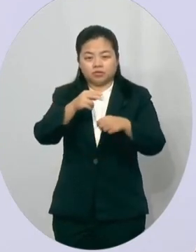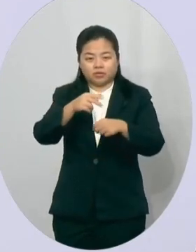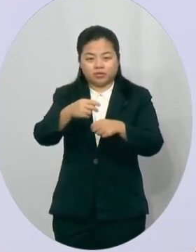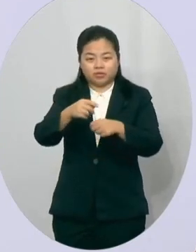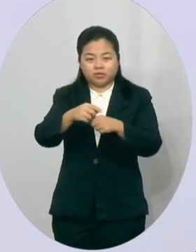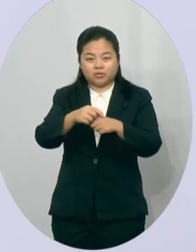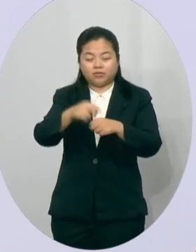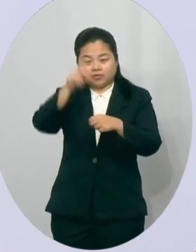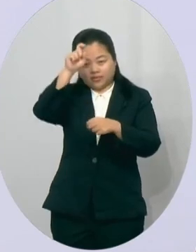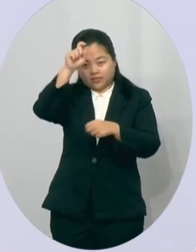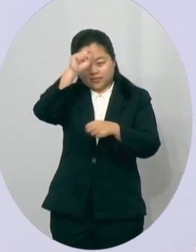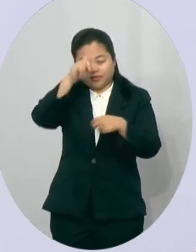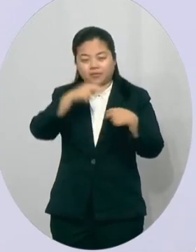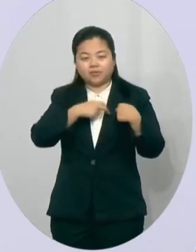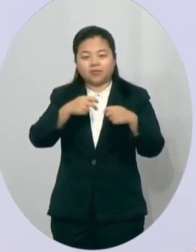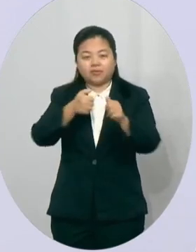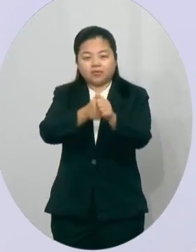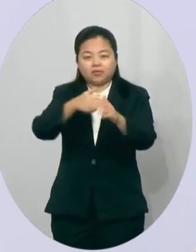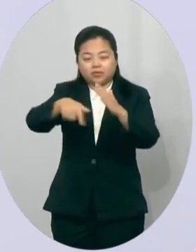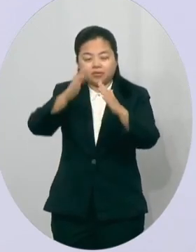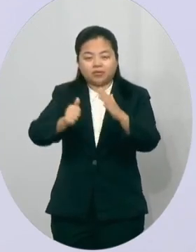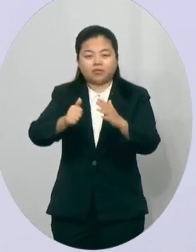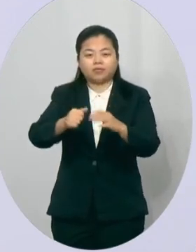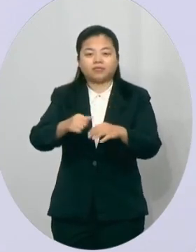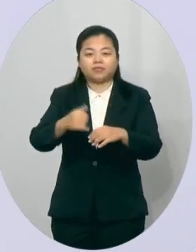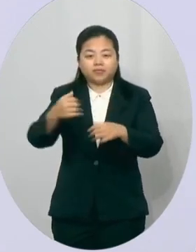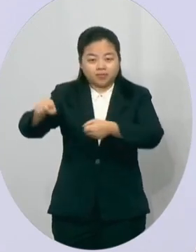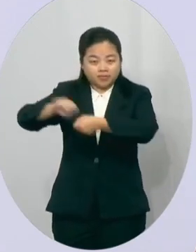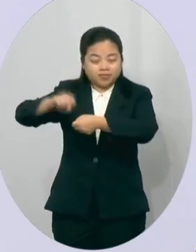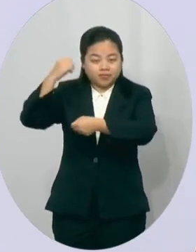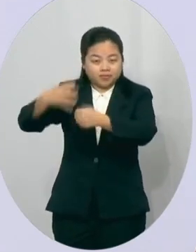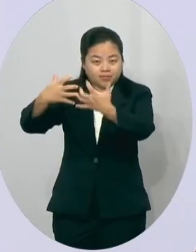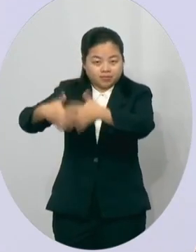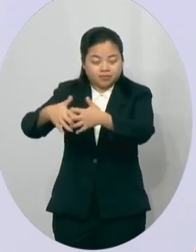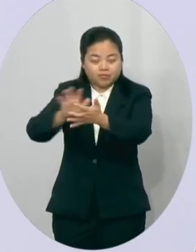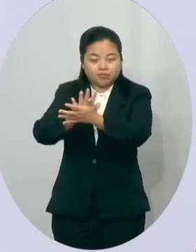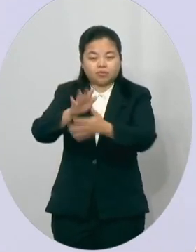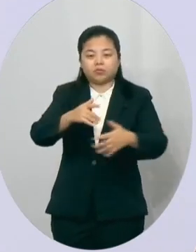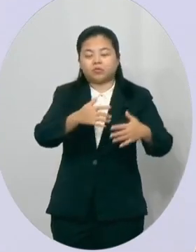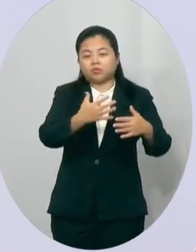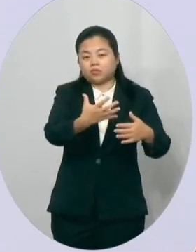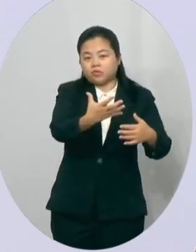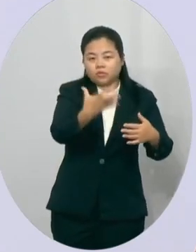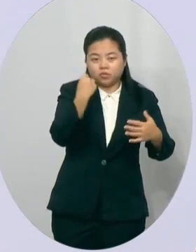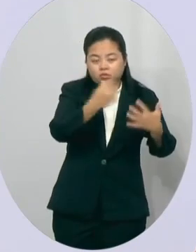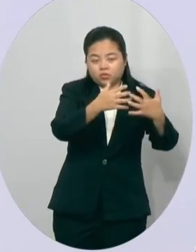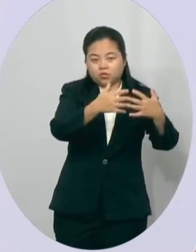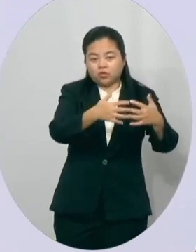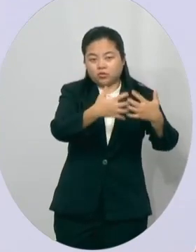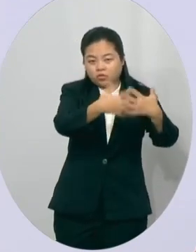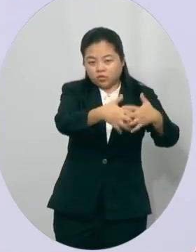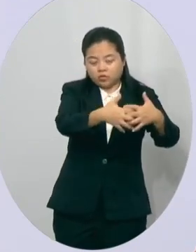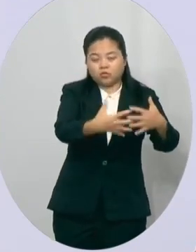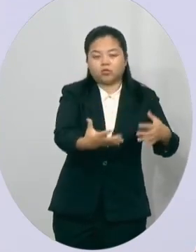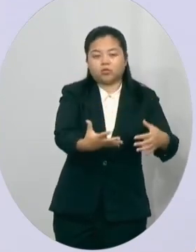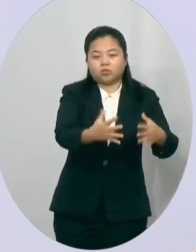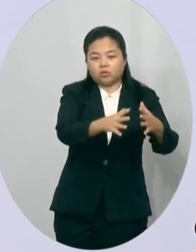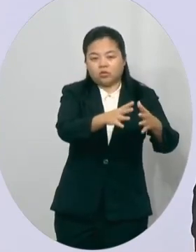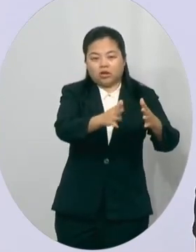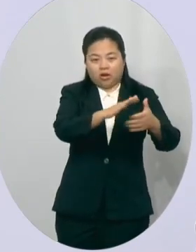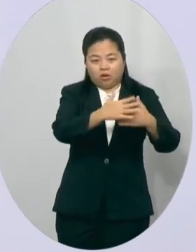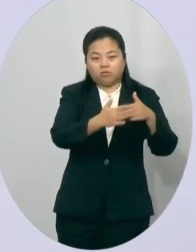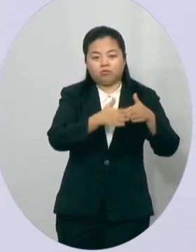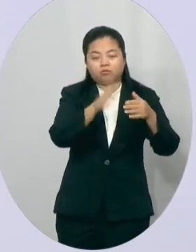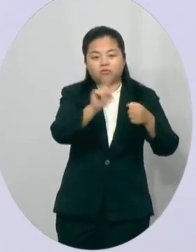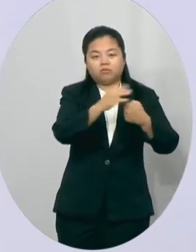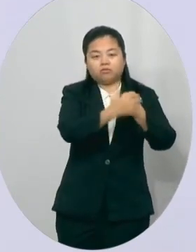我的问题。我们希望增加燃气机组之后，燃煤一定要退场，要拆除，保证要拆